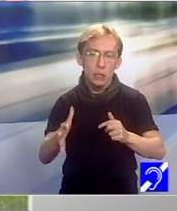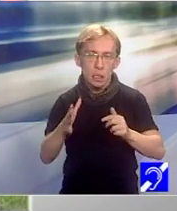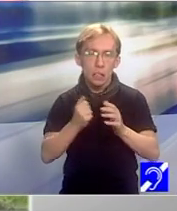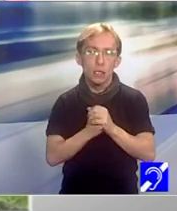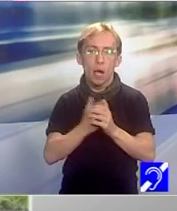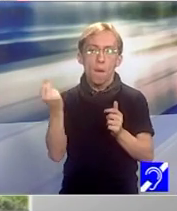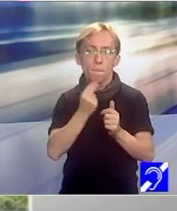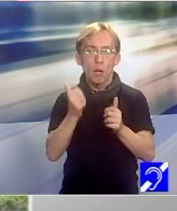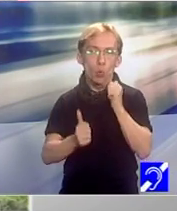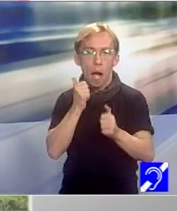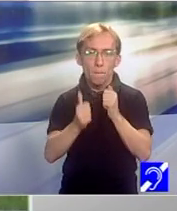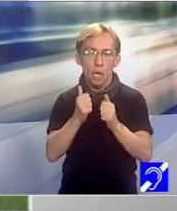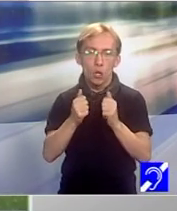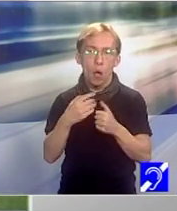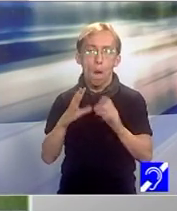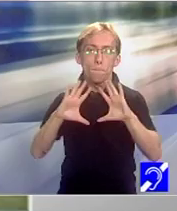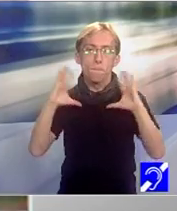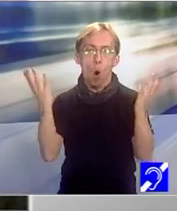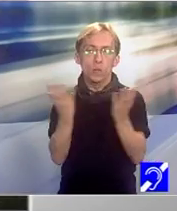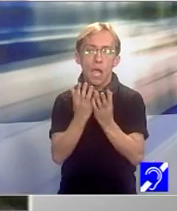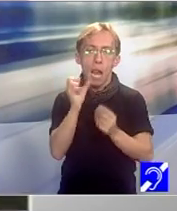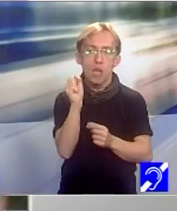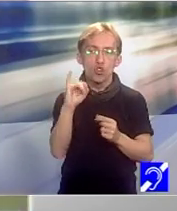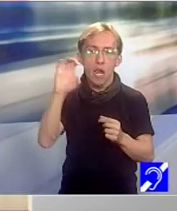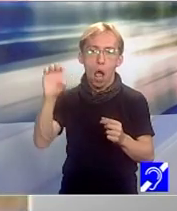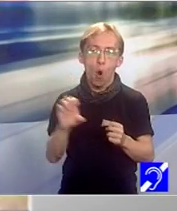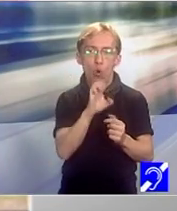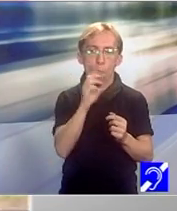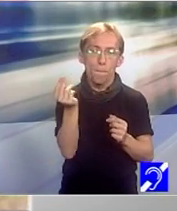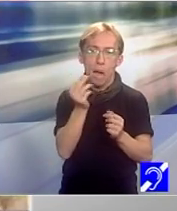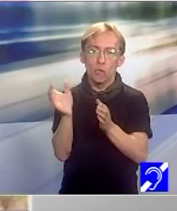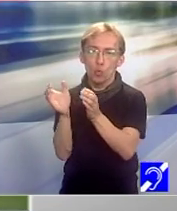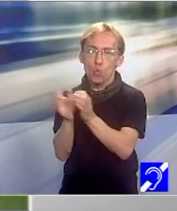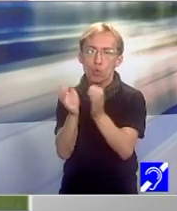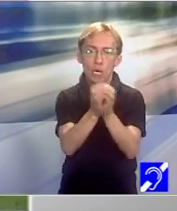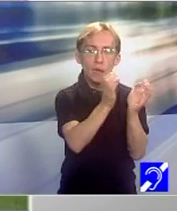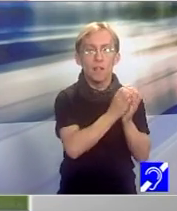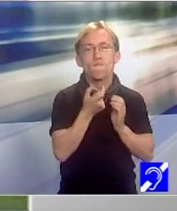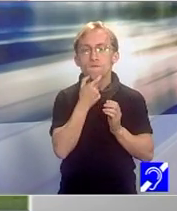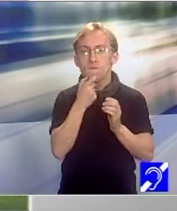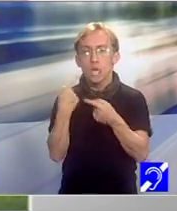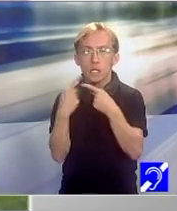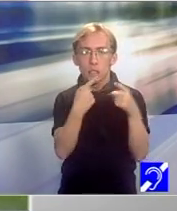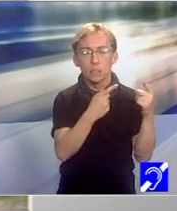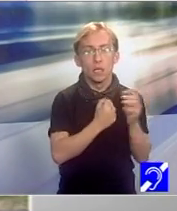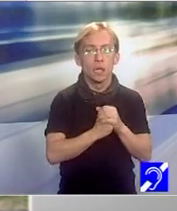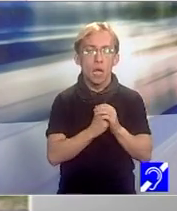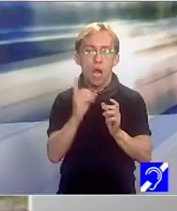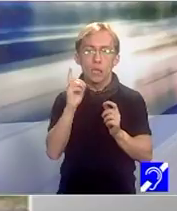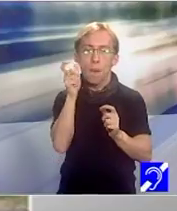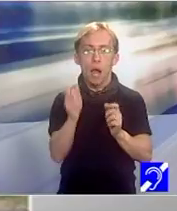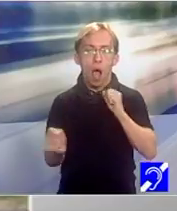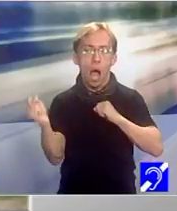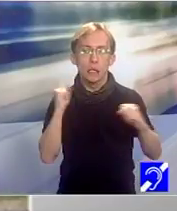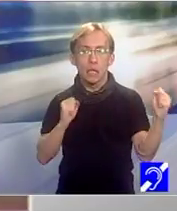la campionate mondiale și europene la diverse categorii de vârstă. Antrenorul Adrian Tămaș se declară mulțumit de randamentul lor.